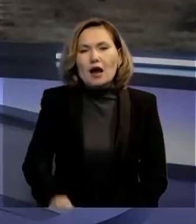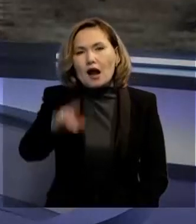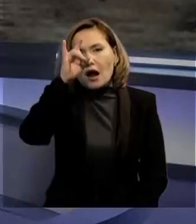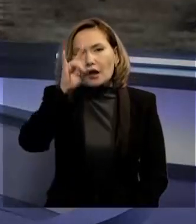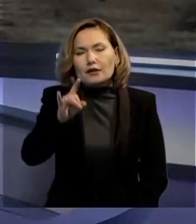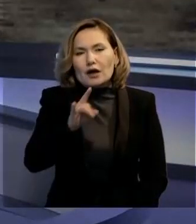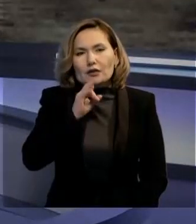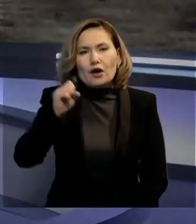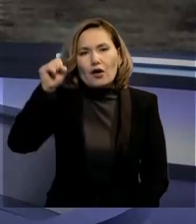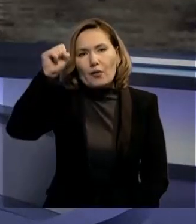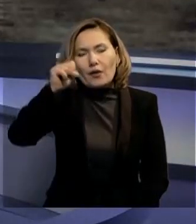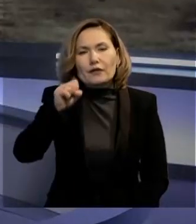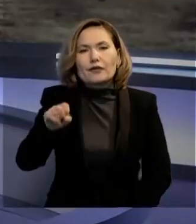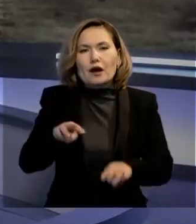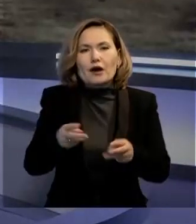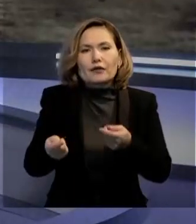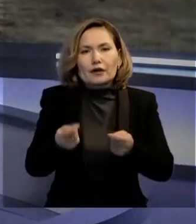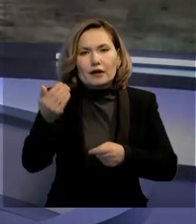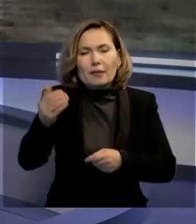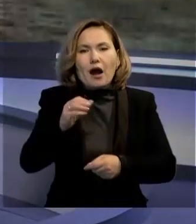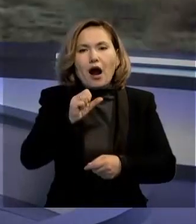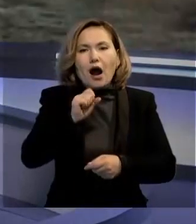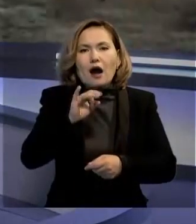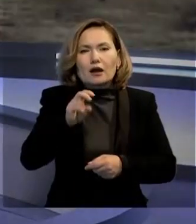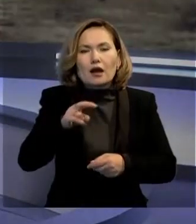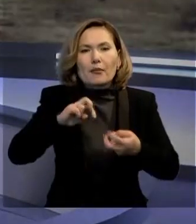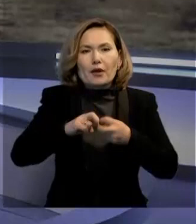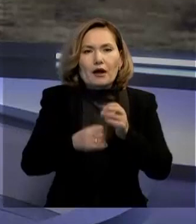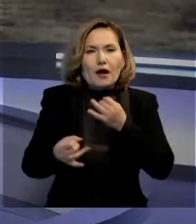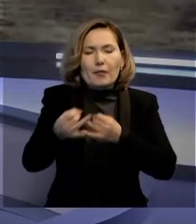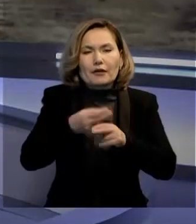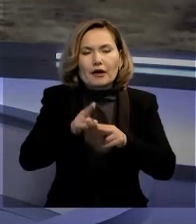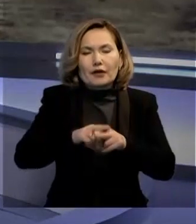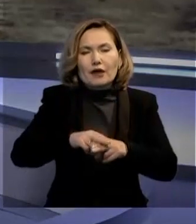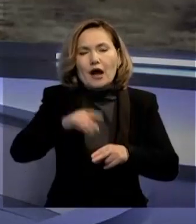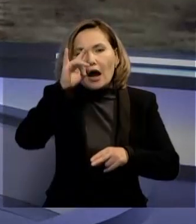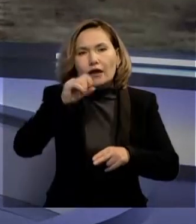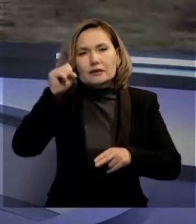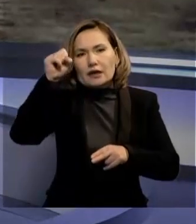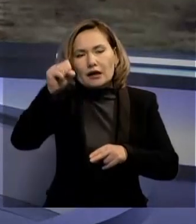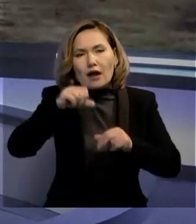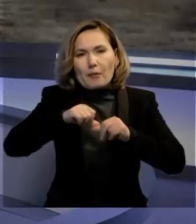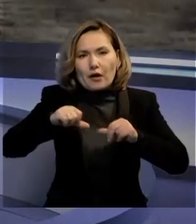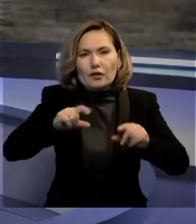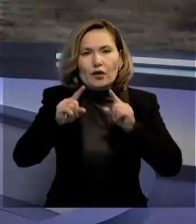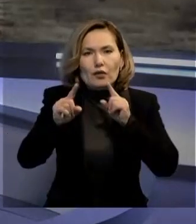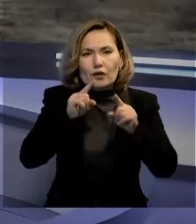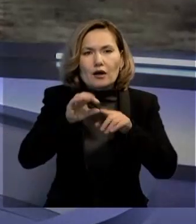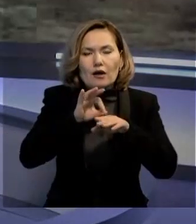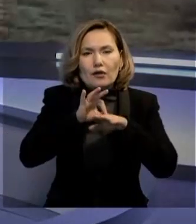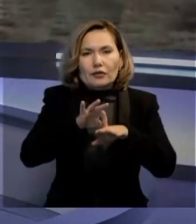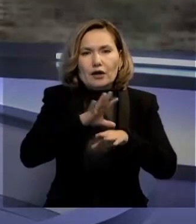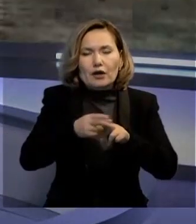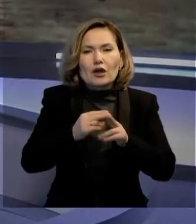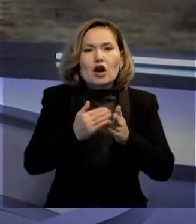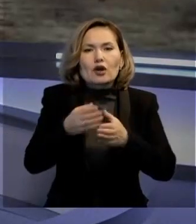Қазақстан мен Өзбекстан сенаторлары арал проблемасын талқылады. Самарқандта екі жақтың ынтымақтастық жөніндегі комиссияның кезекті отырысы өтті.